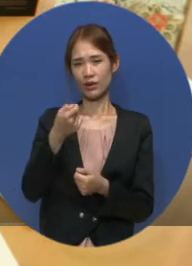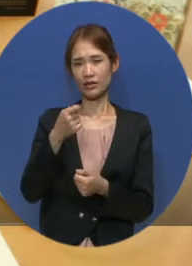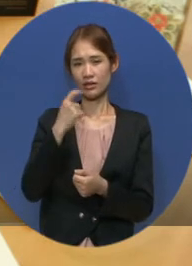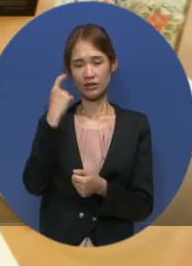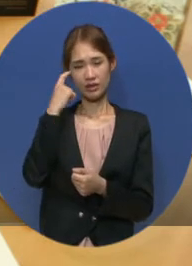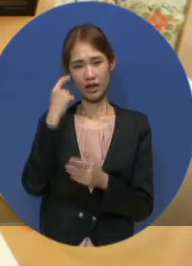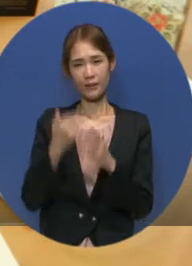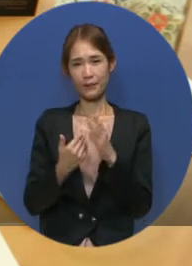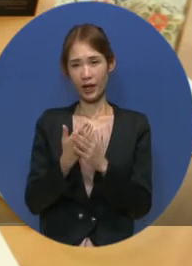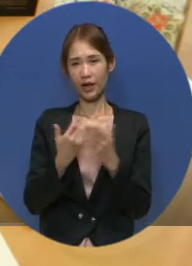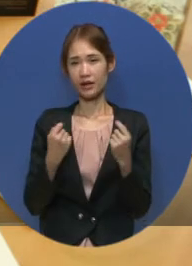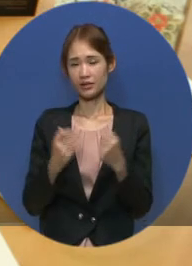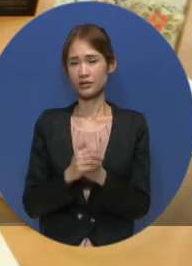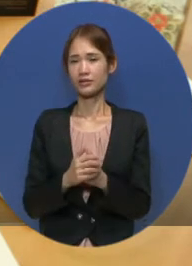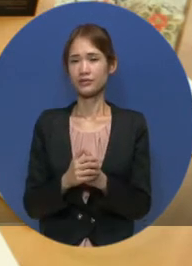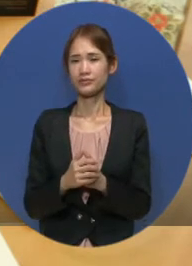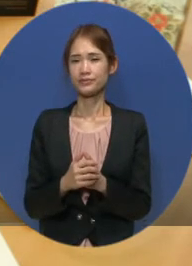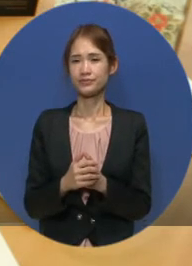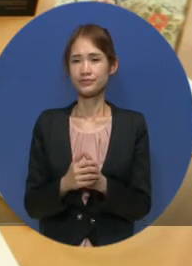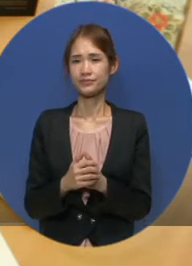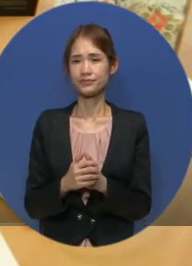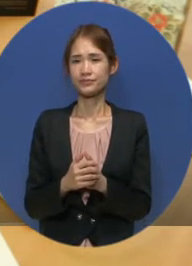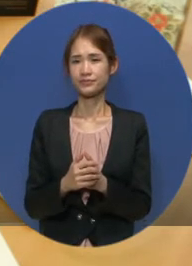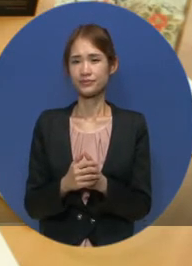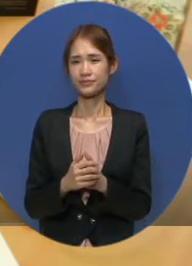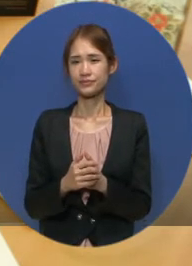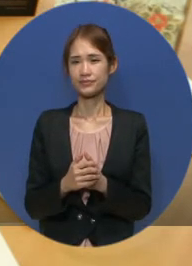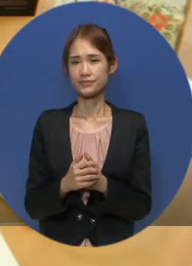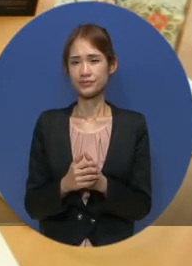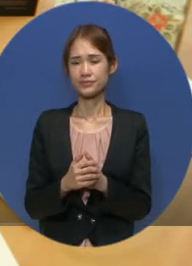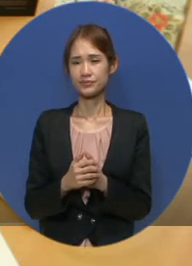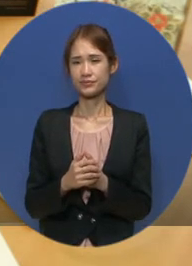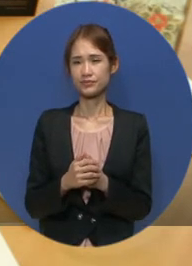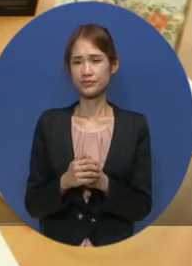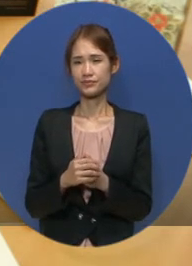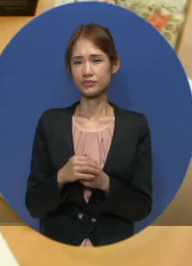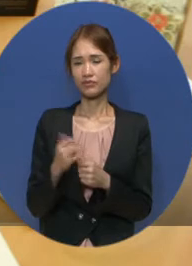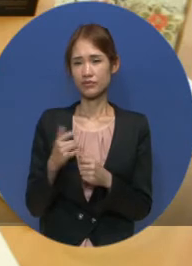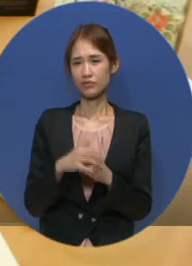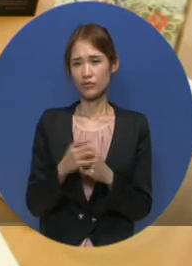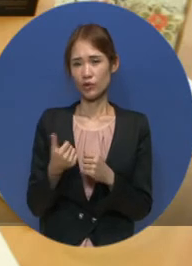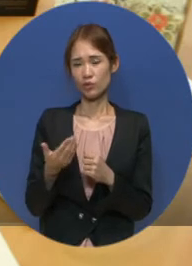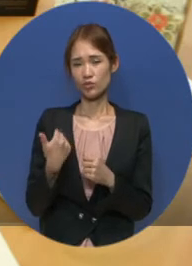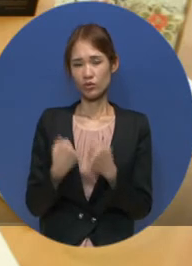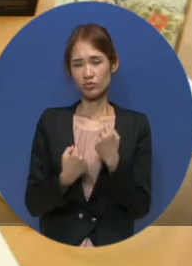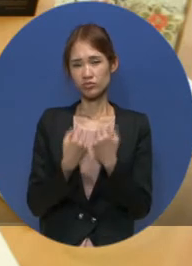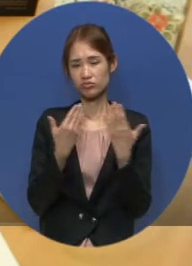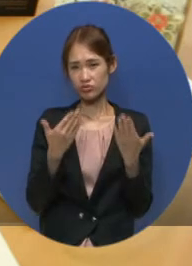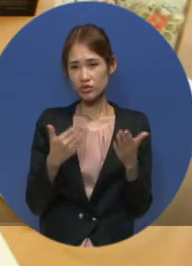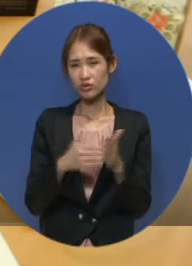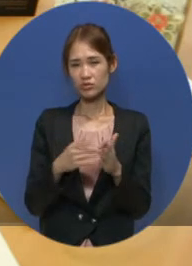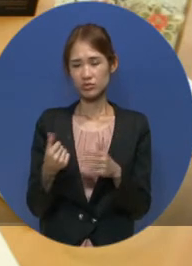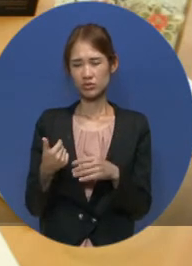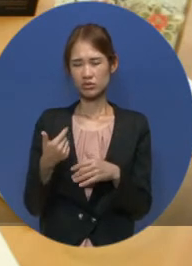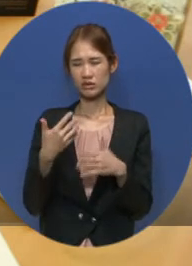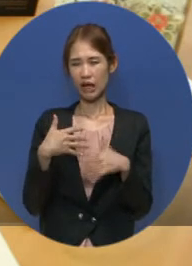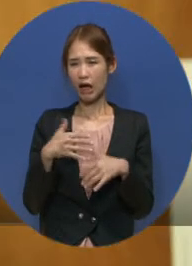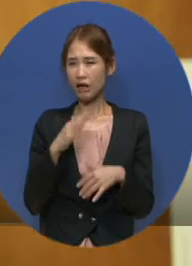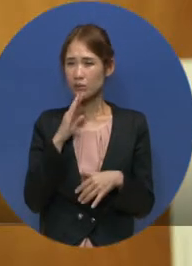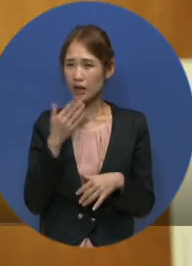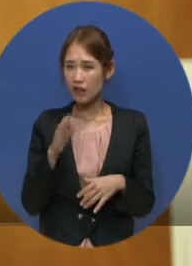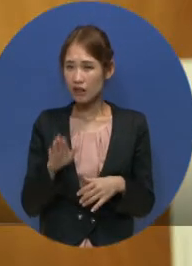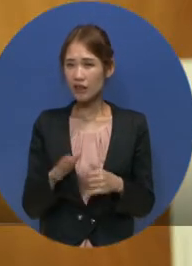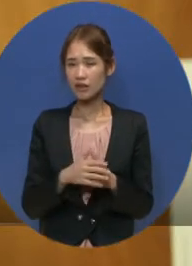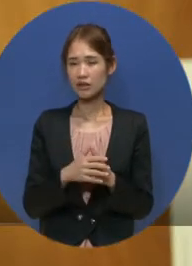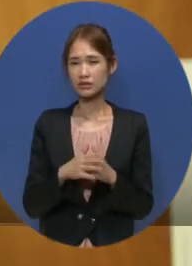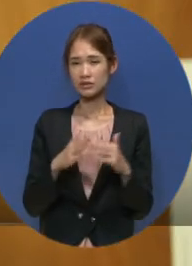이제 생각을 하시는 분도 있을 텐데 네네. 그럼 내구성에 이런 건 어떤가요? 일단은 종이가 아까도 말씀드렸듯이 굉장히 약하지만